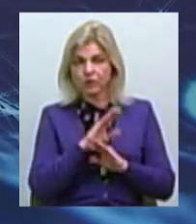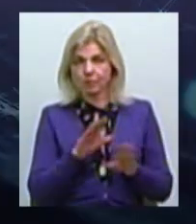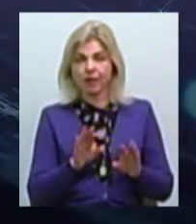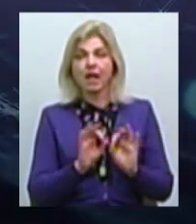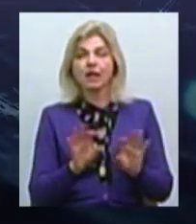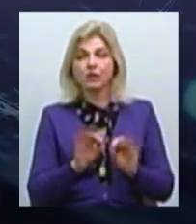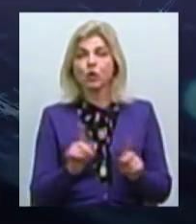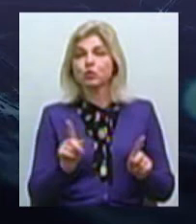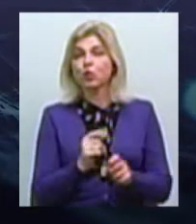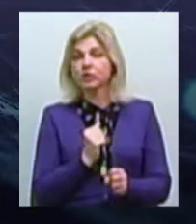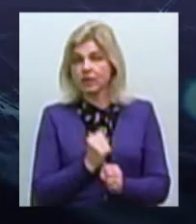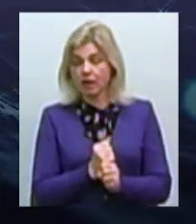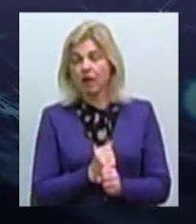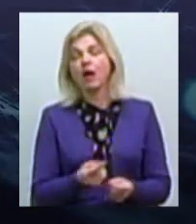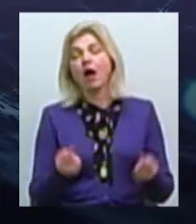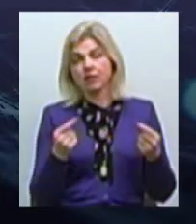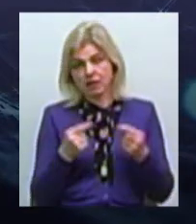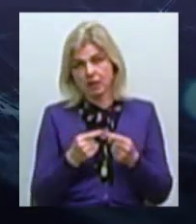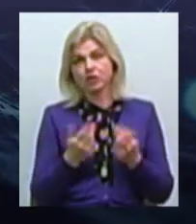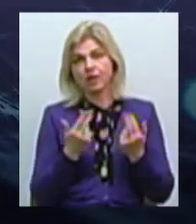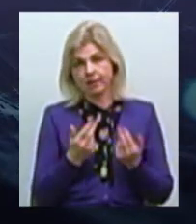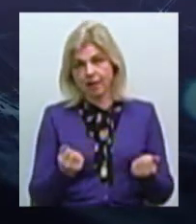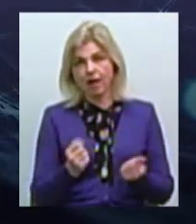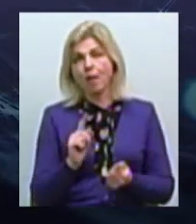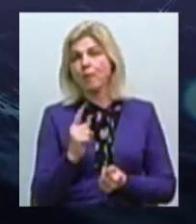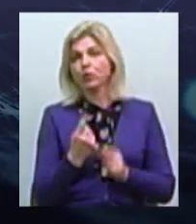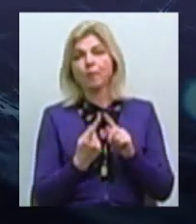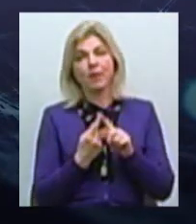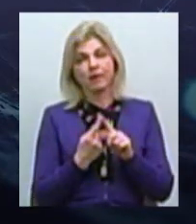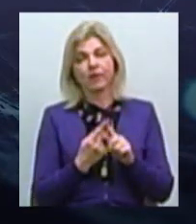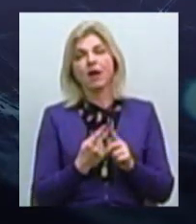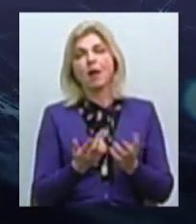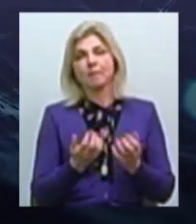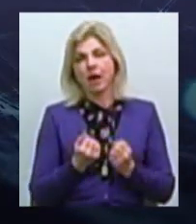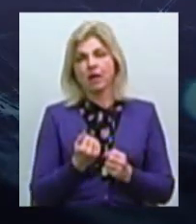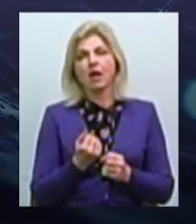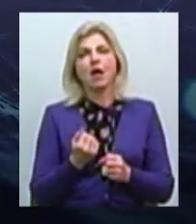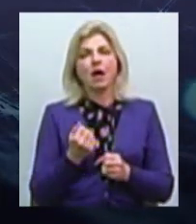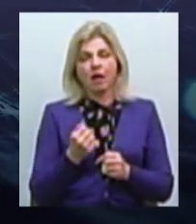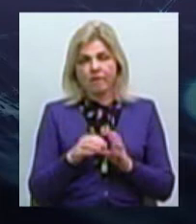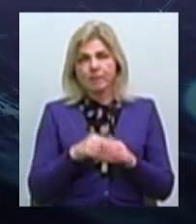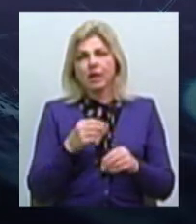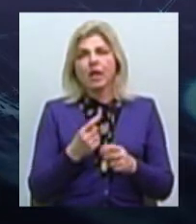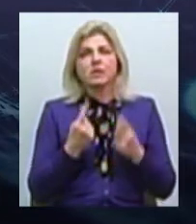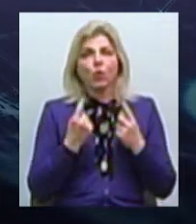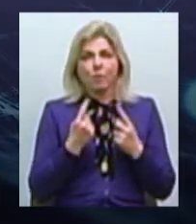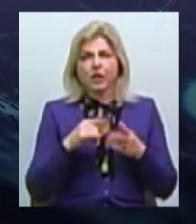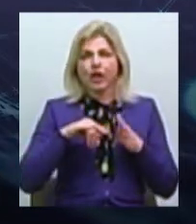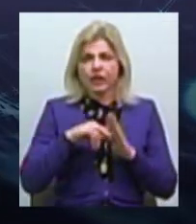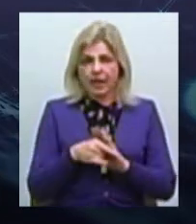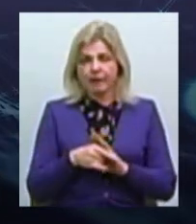сделали однозначно да потому что во первых убрали самые большие дыры то есть убрали